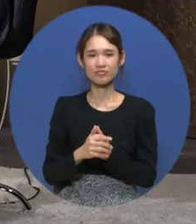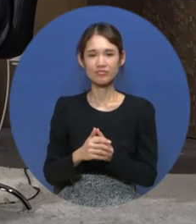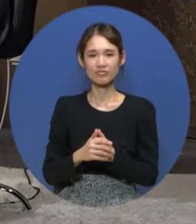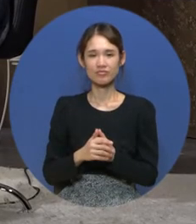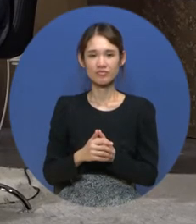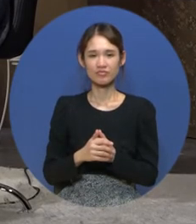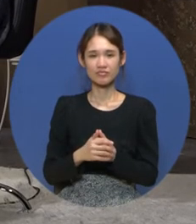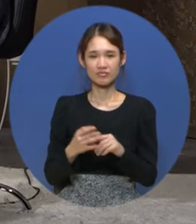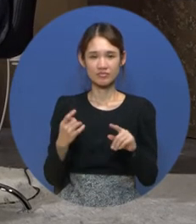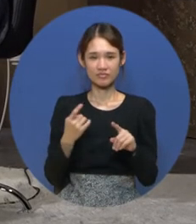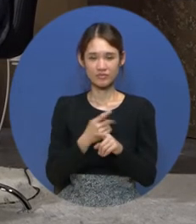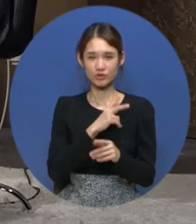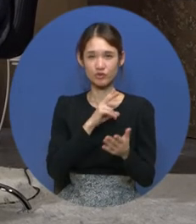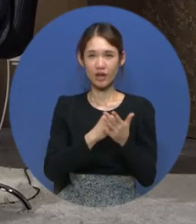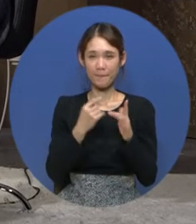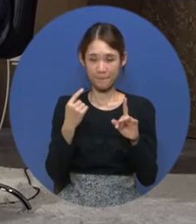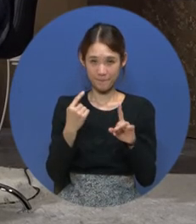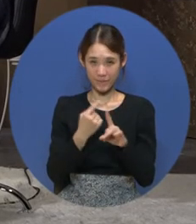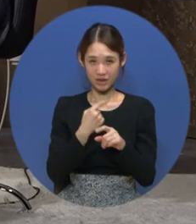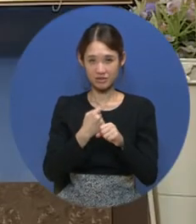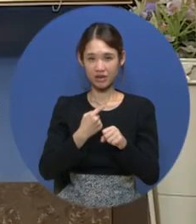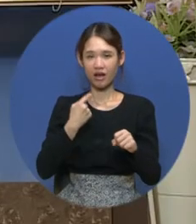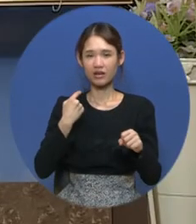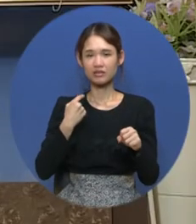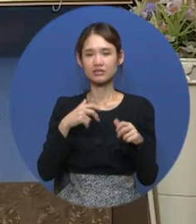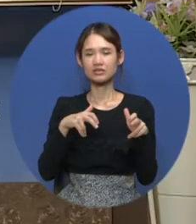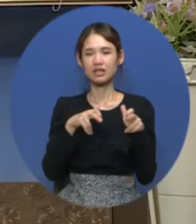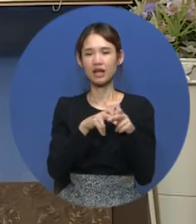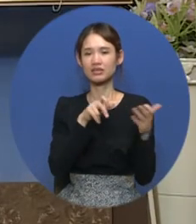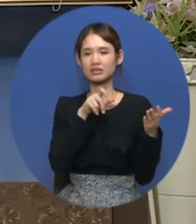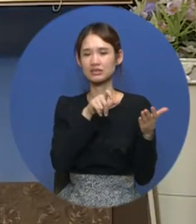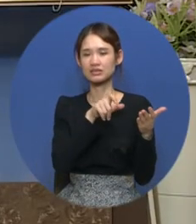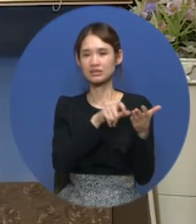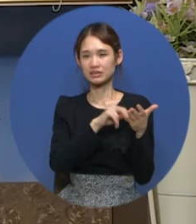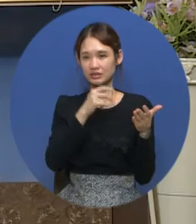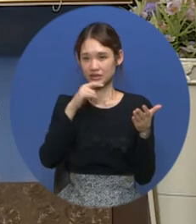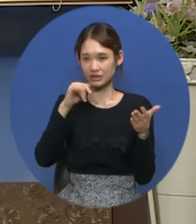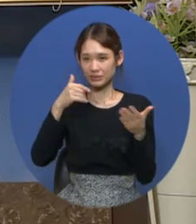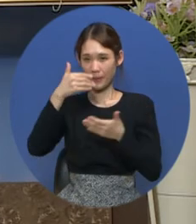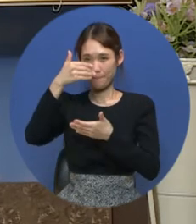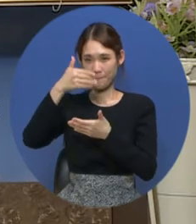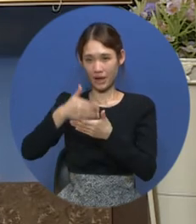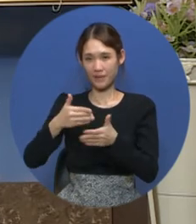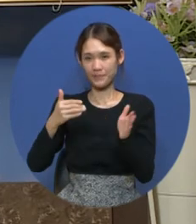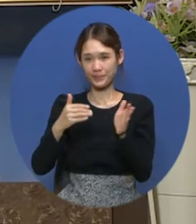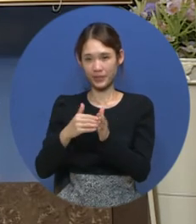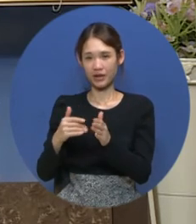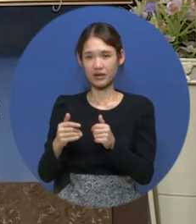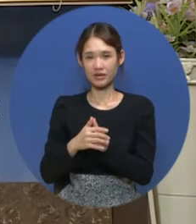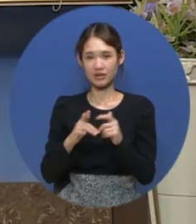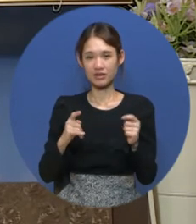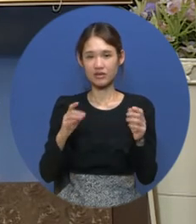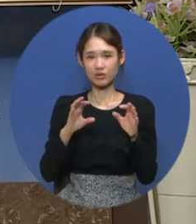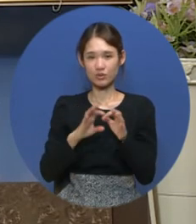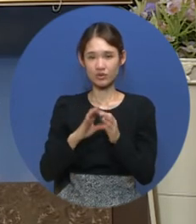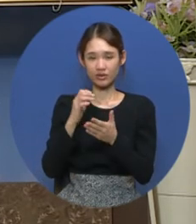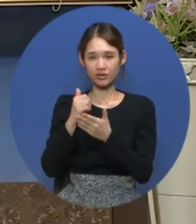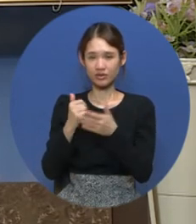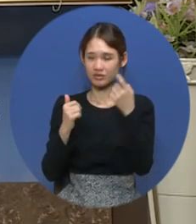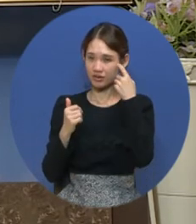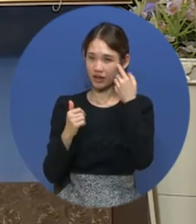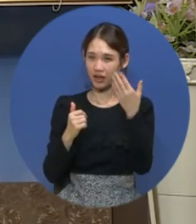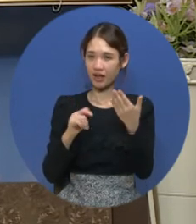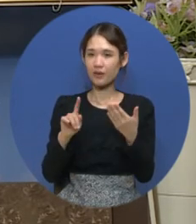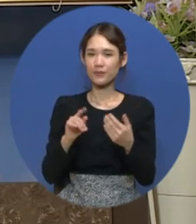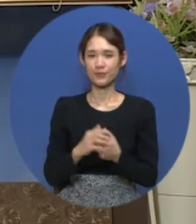조금 주제를 바꿔서 요 이 작년에 장애등급제 가 폐지가 됐는데 이 부분에 대해서는 국장님 은 어떻게